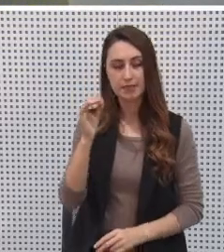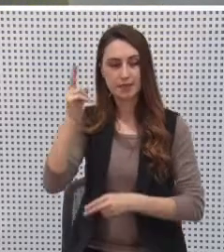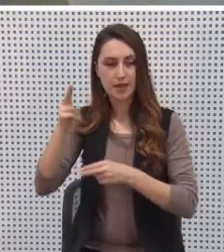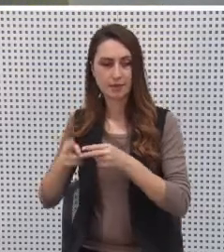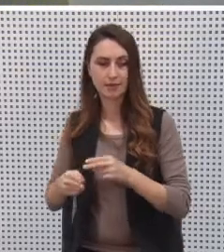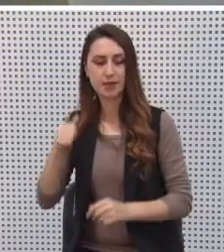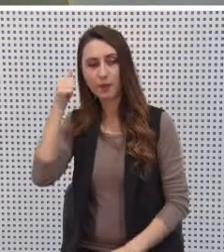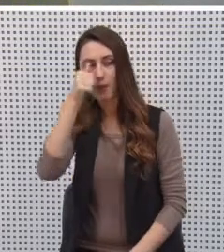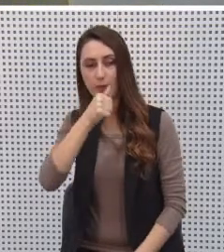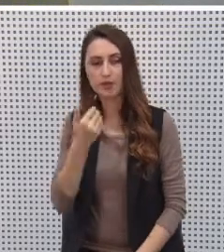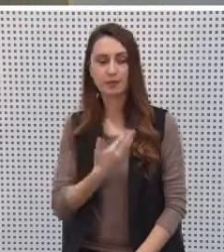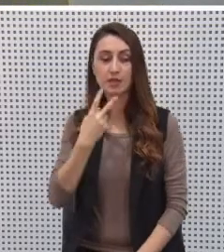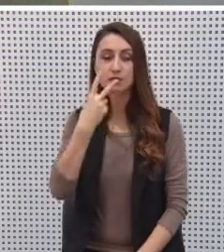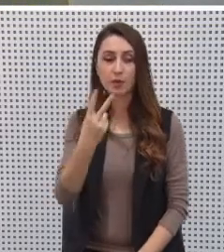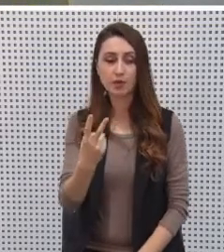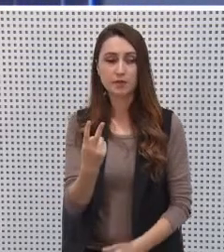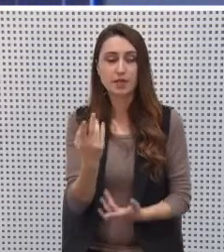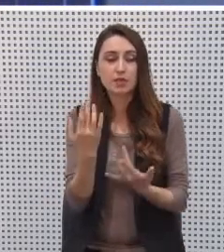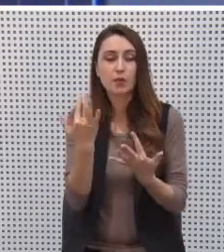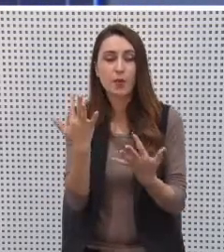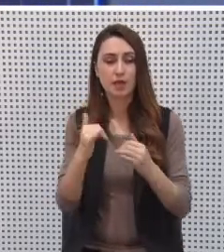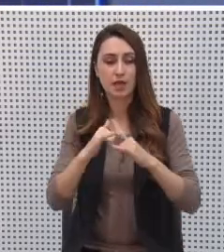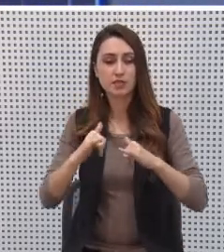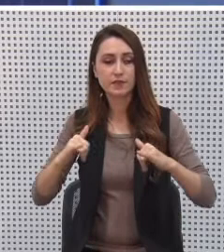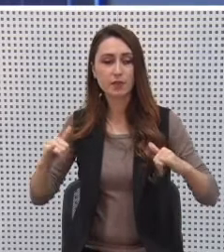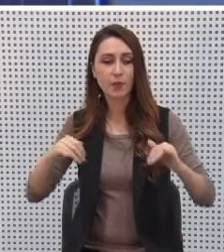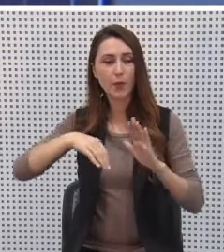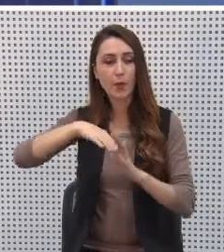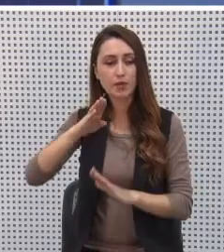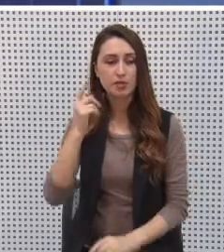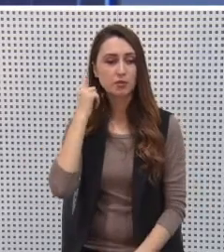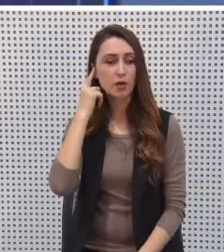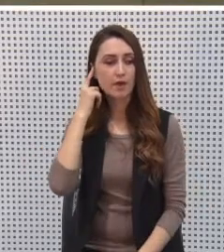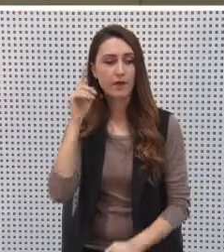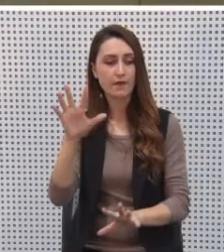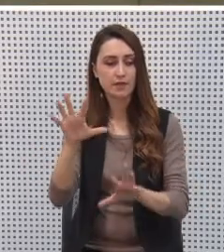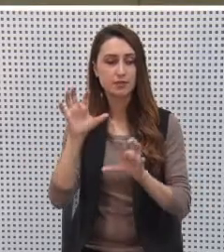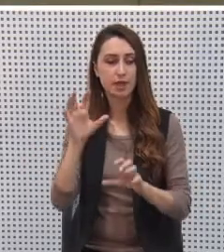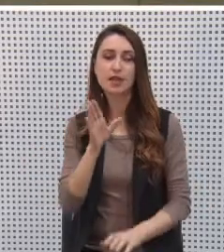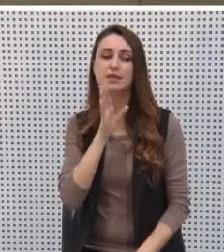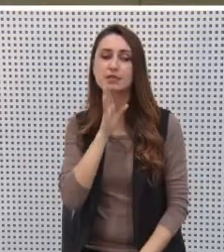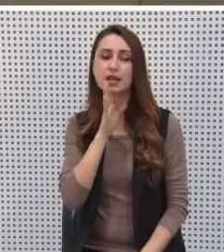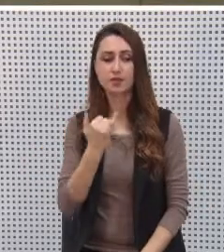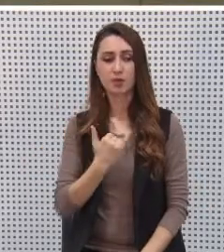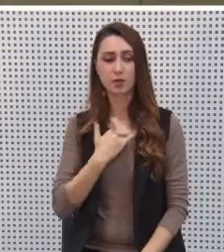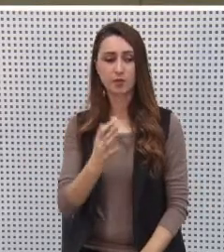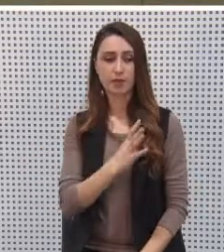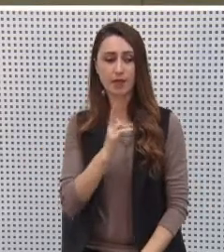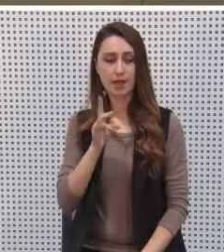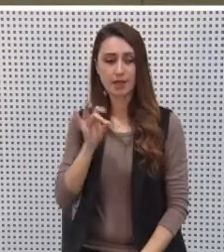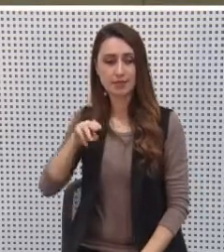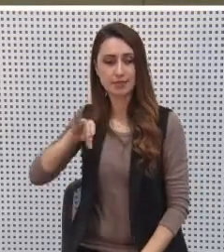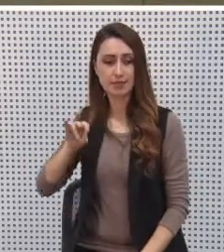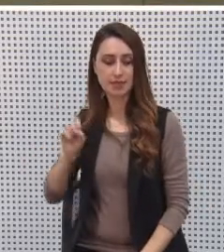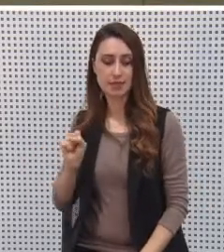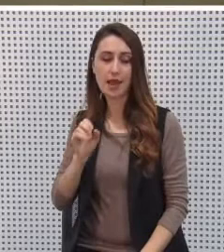смотрим, насколько развилось слуховое восприятие. Девочка у меня была Кристина, она сейчас